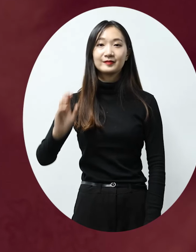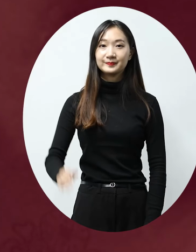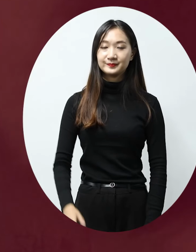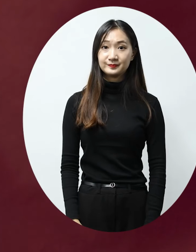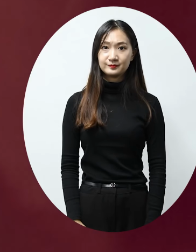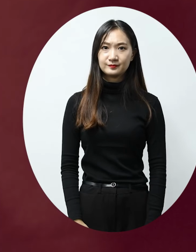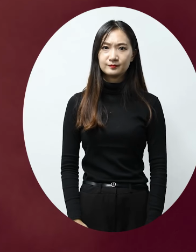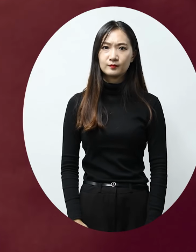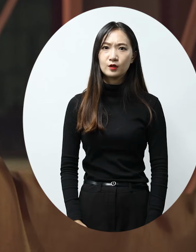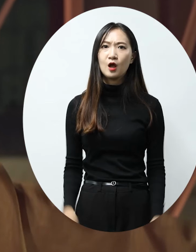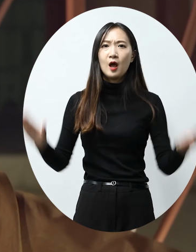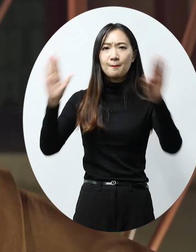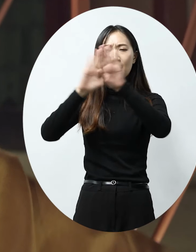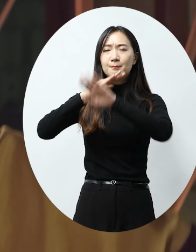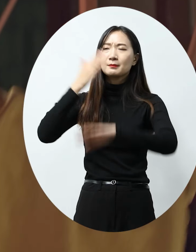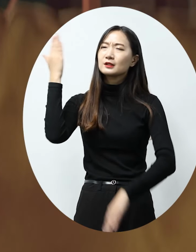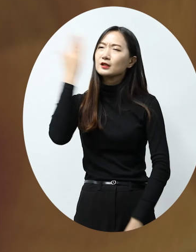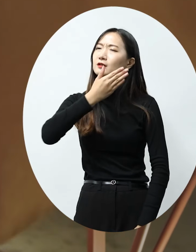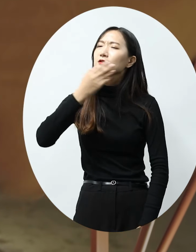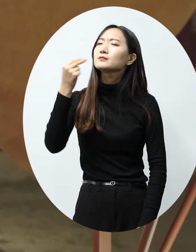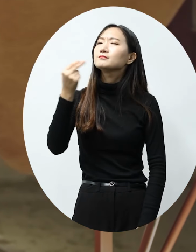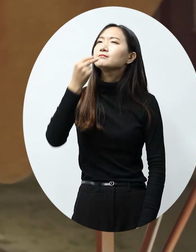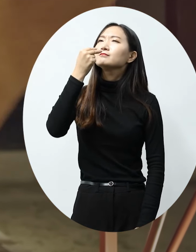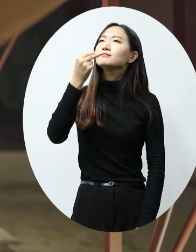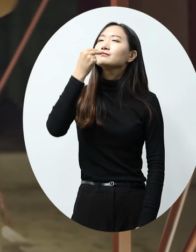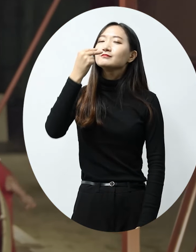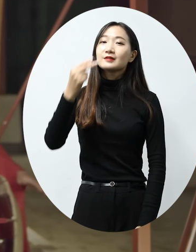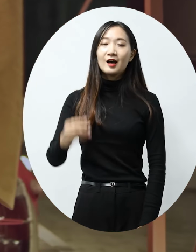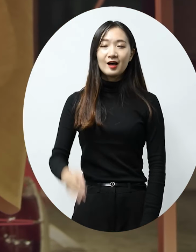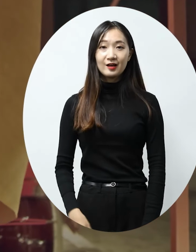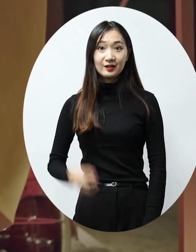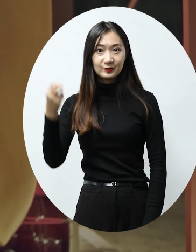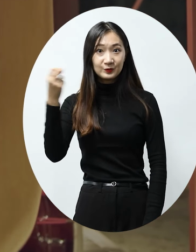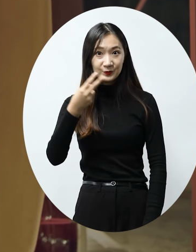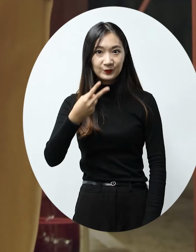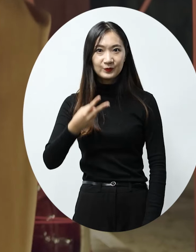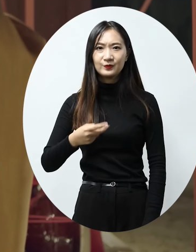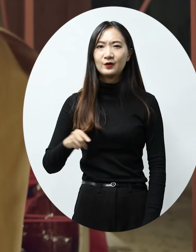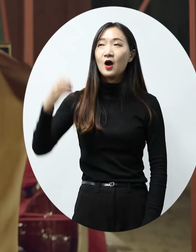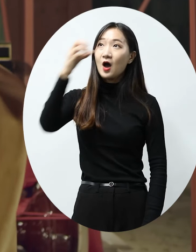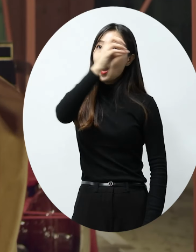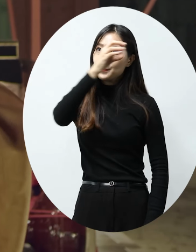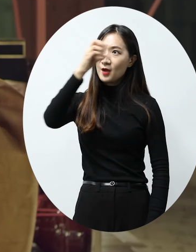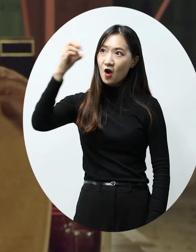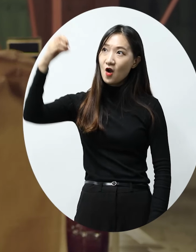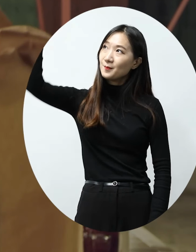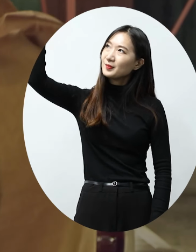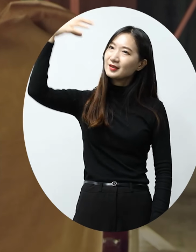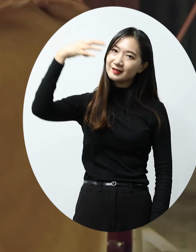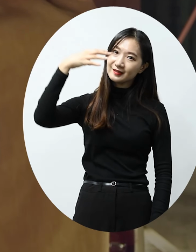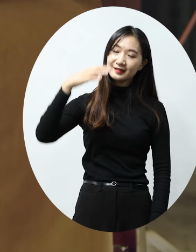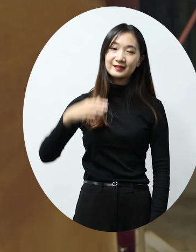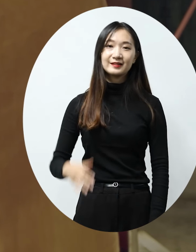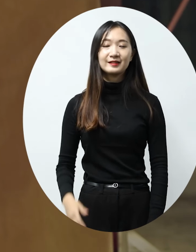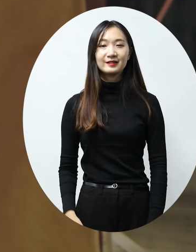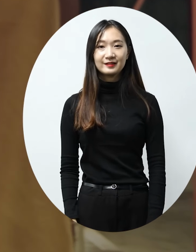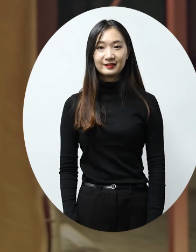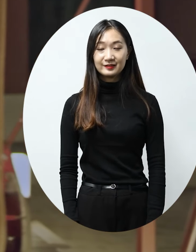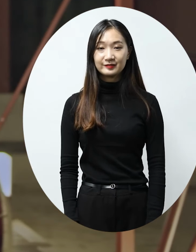투명하게 느껴지는 밤공기 그리고 그 사이를 비추는